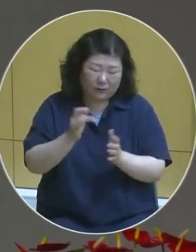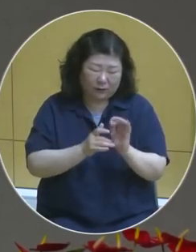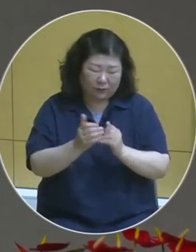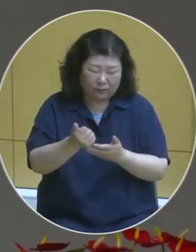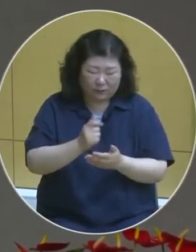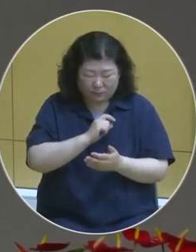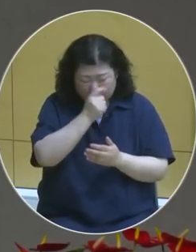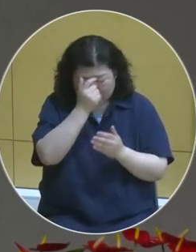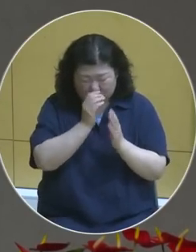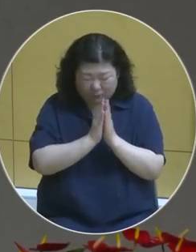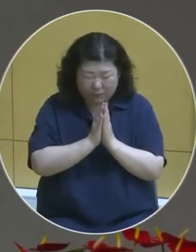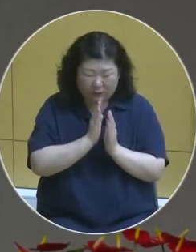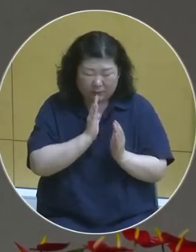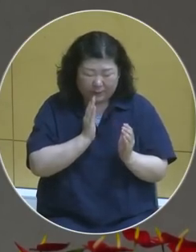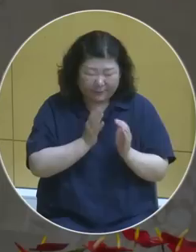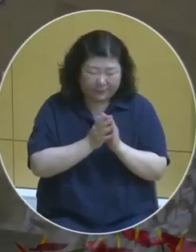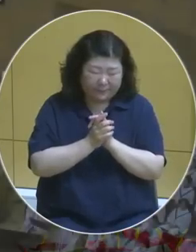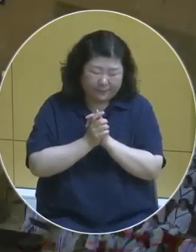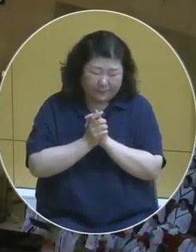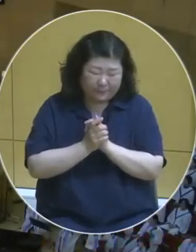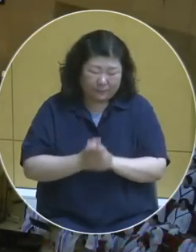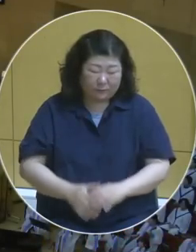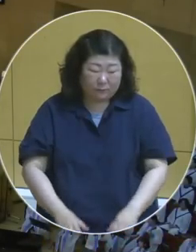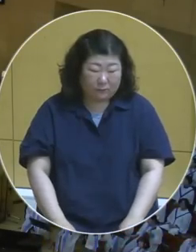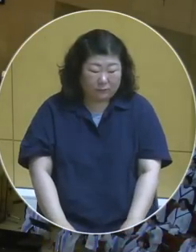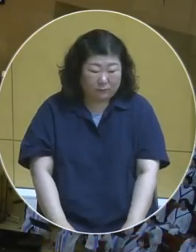이름으로 기도합니다. 아멘.